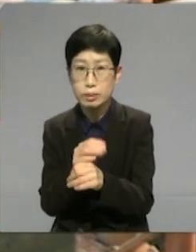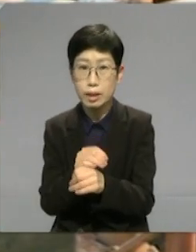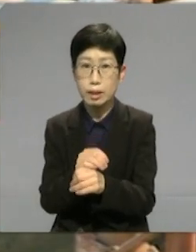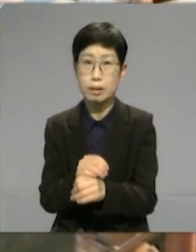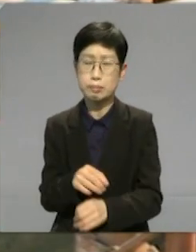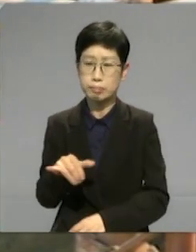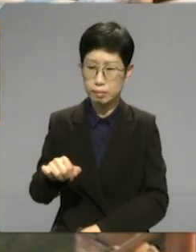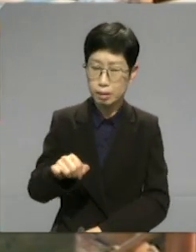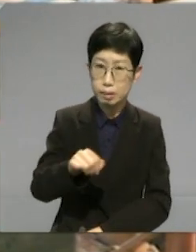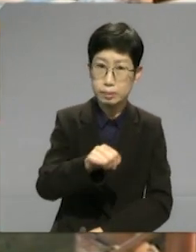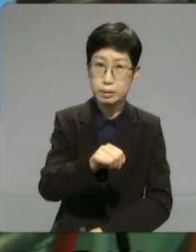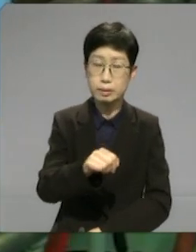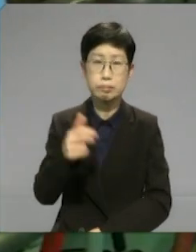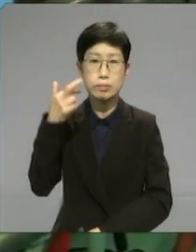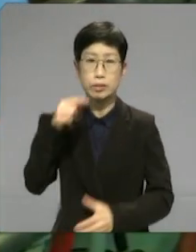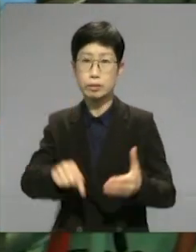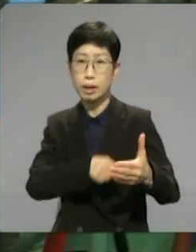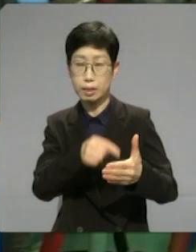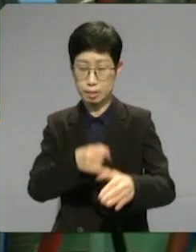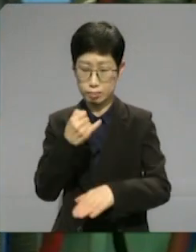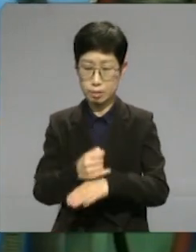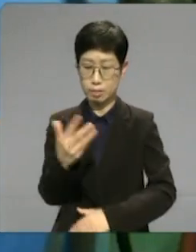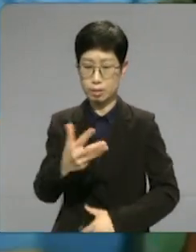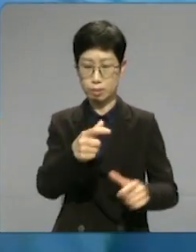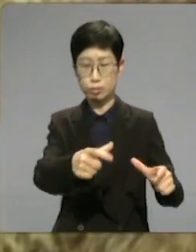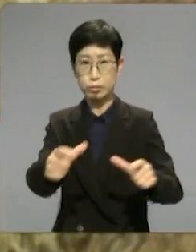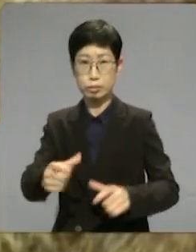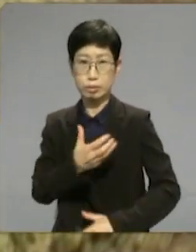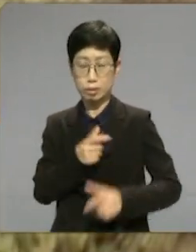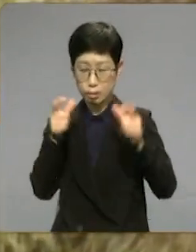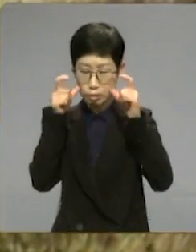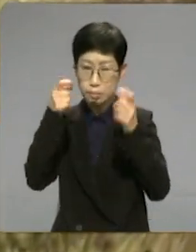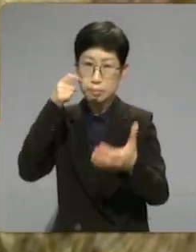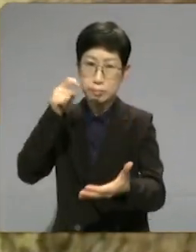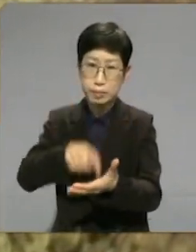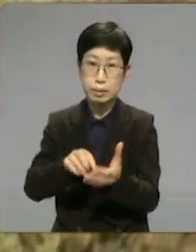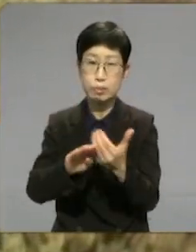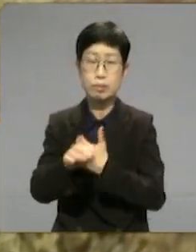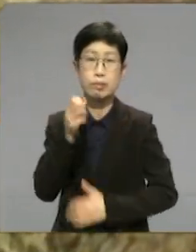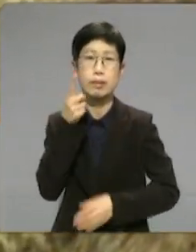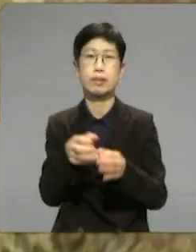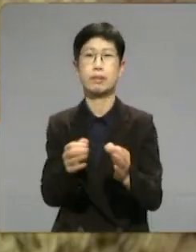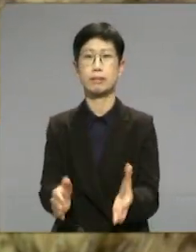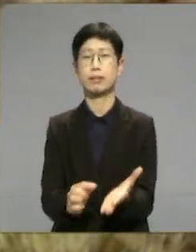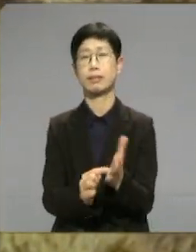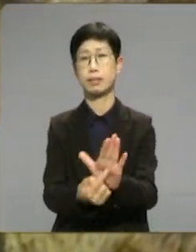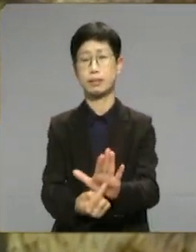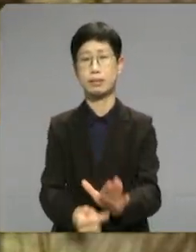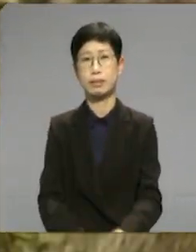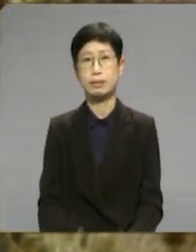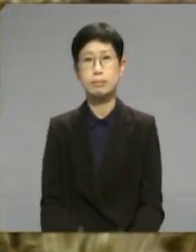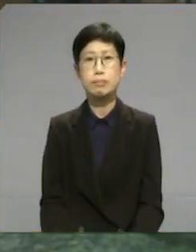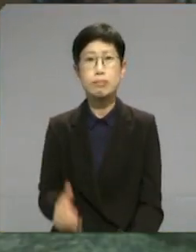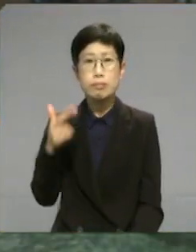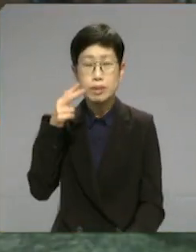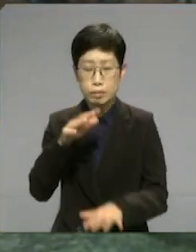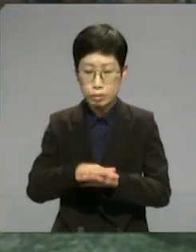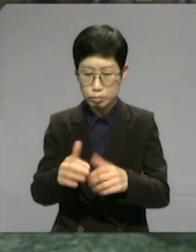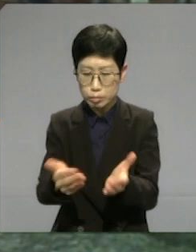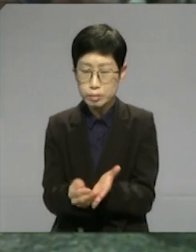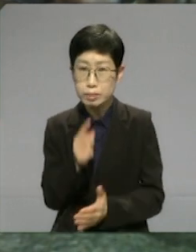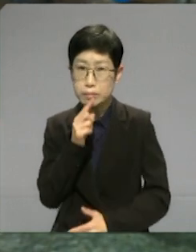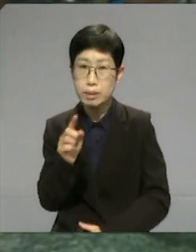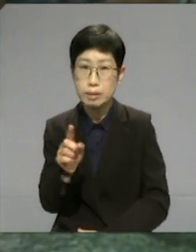인플루엔자 바이러스가 미국 내 최소 여덟 개 주의 젖소에서 검출된지 약 1개월 만에 나온 것입니다 미국 농무부는